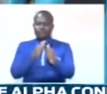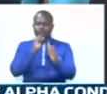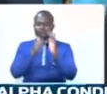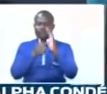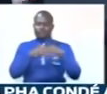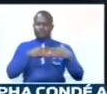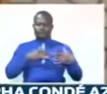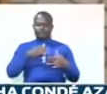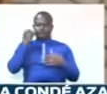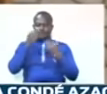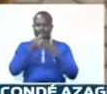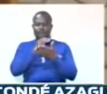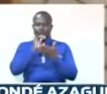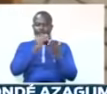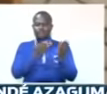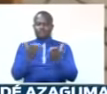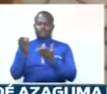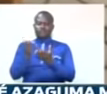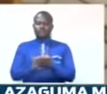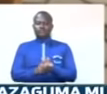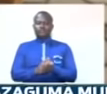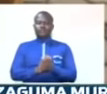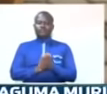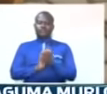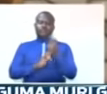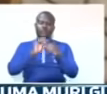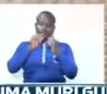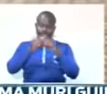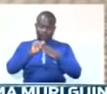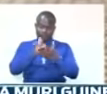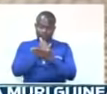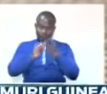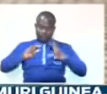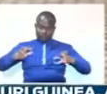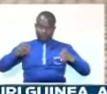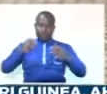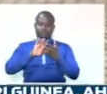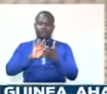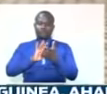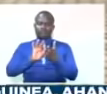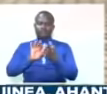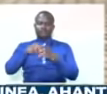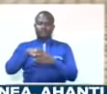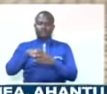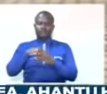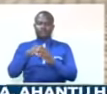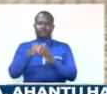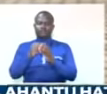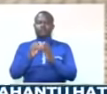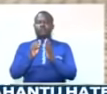marangamutima nubwo hari abatarayakira hanyuma bakazana ibyangombwa tukabisuzuma tukabandika mu gitwigiro hirya kimwe muri iki